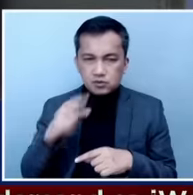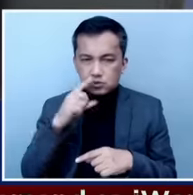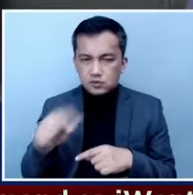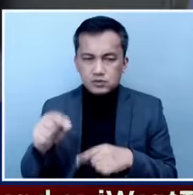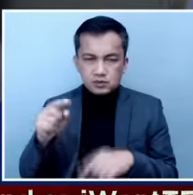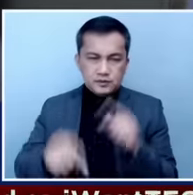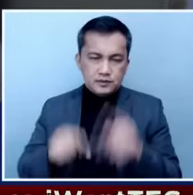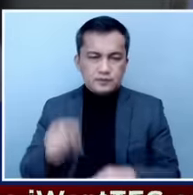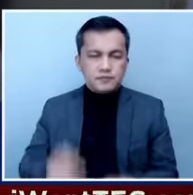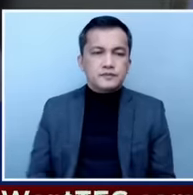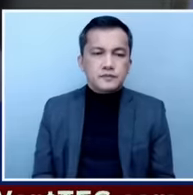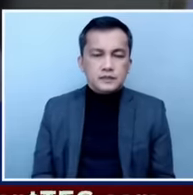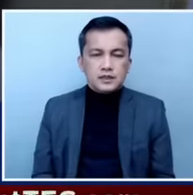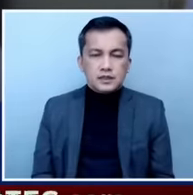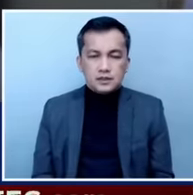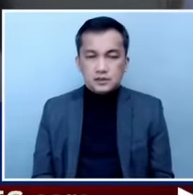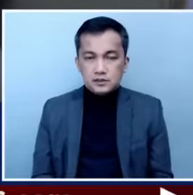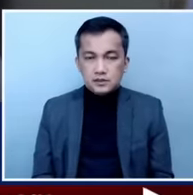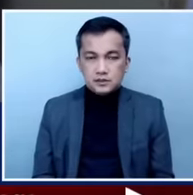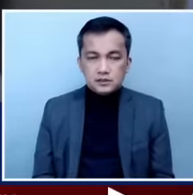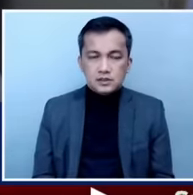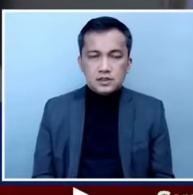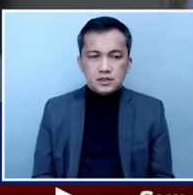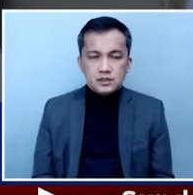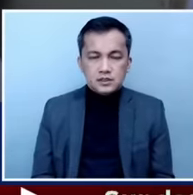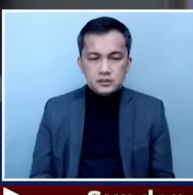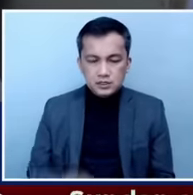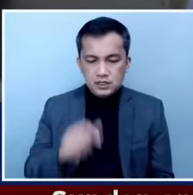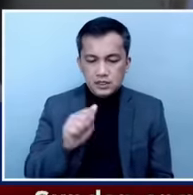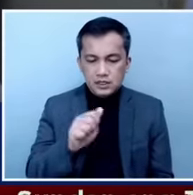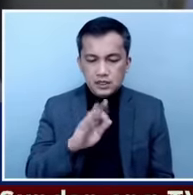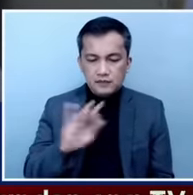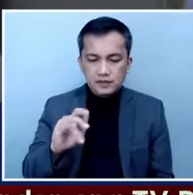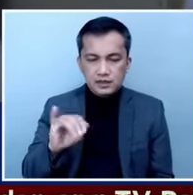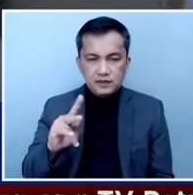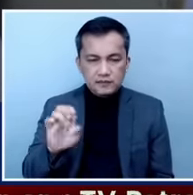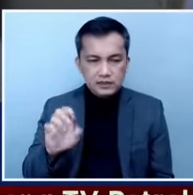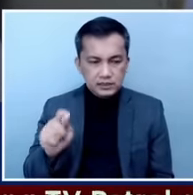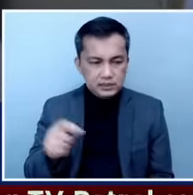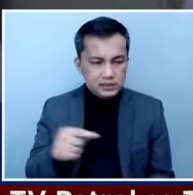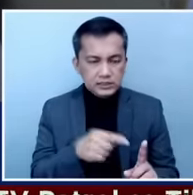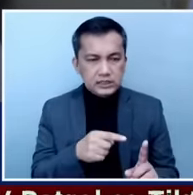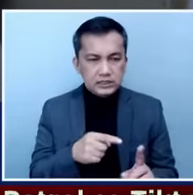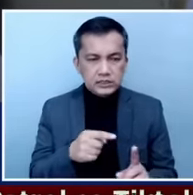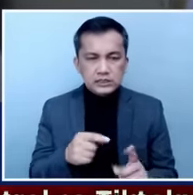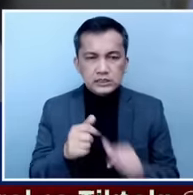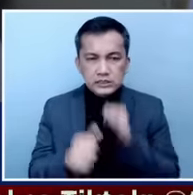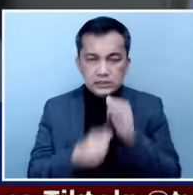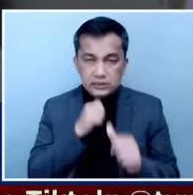niya. According doon sa affidavit niya, he denied his